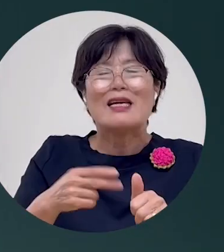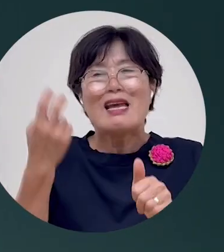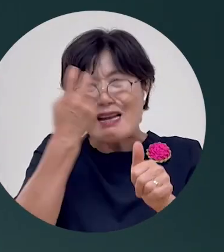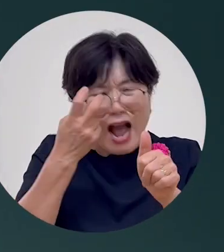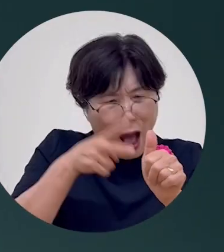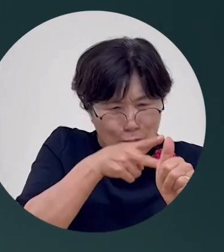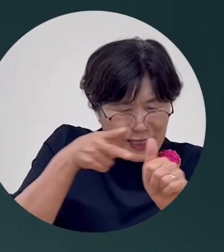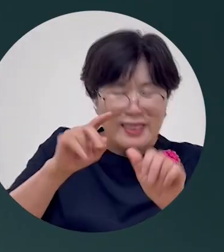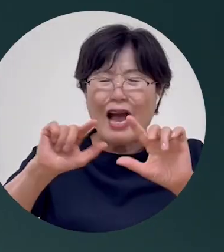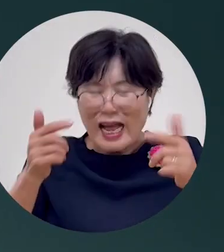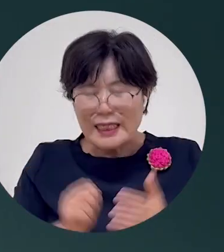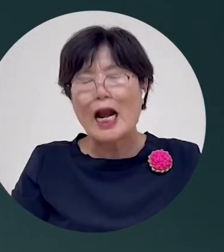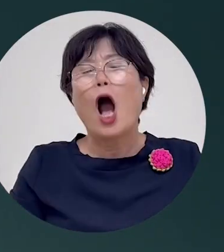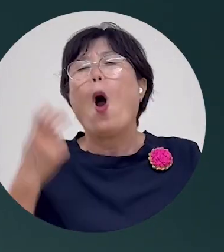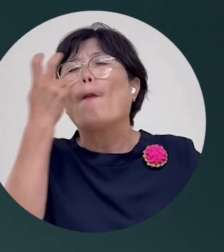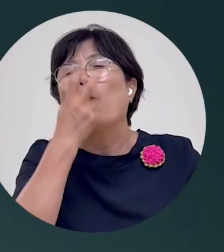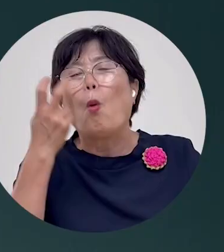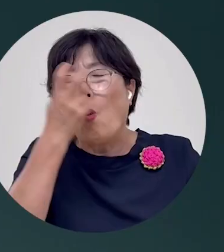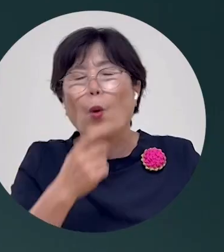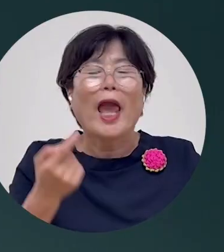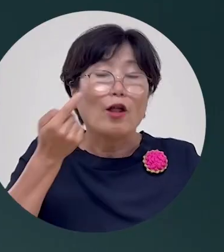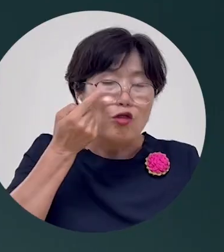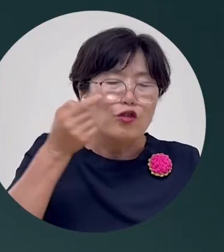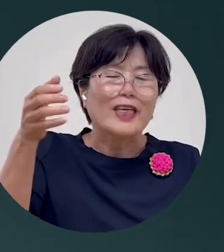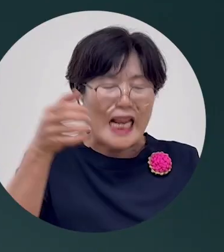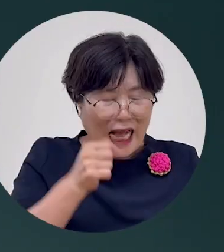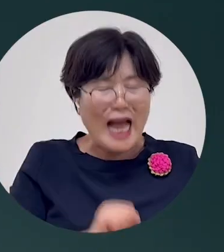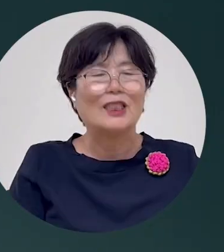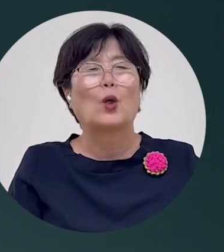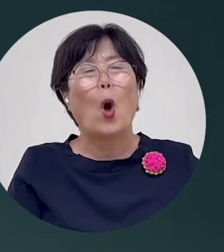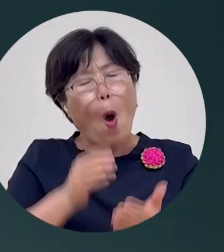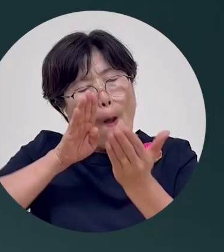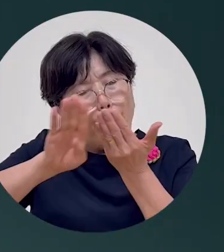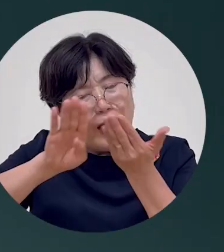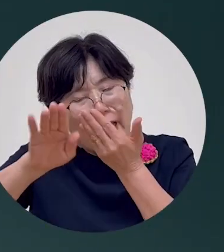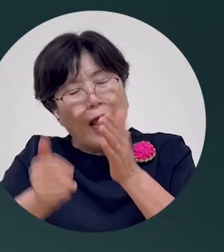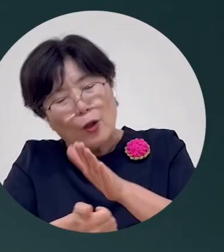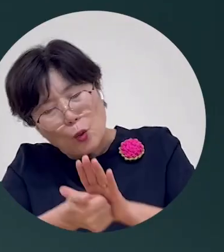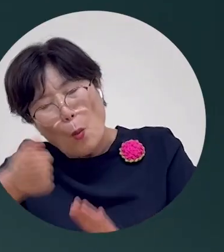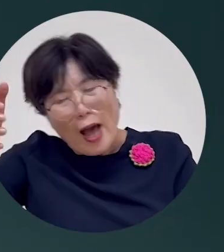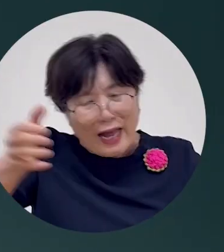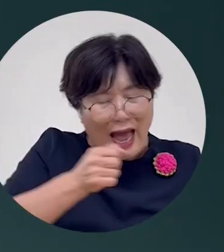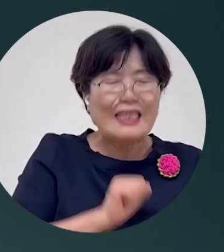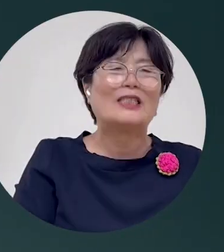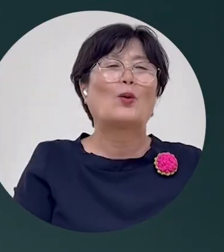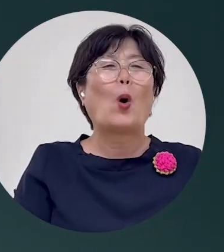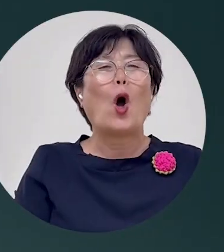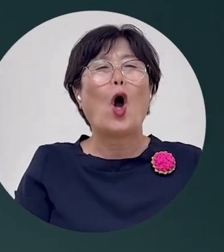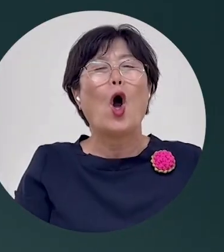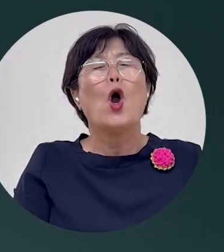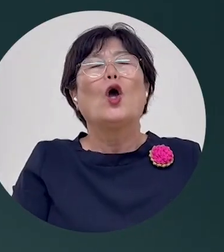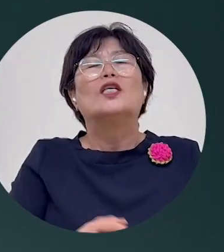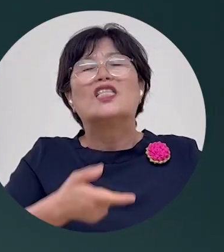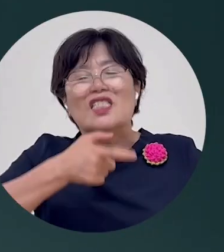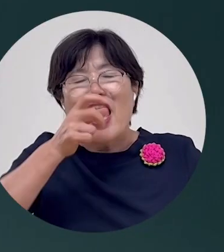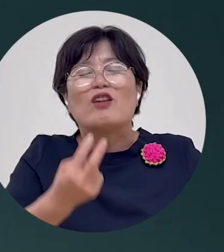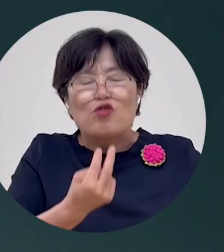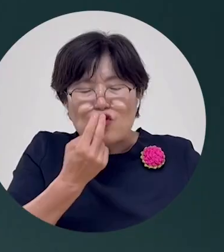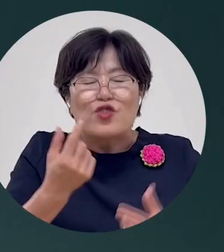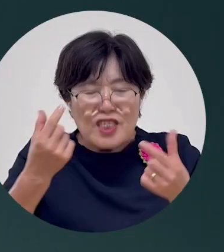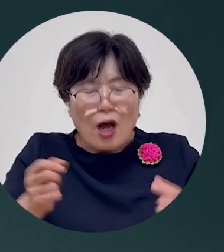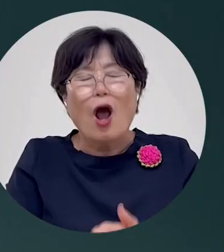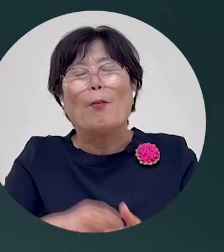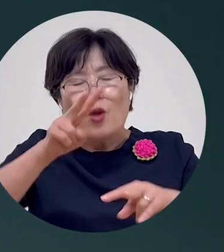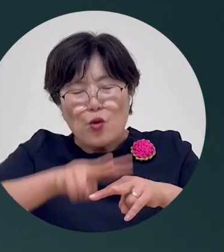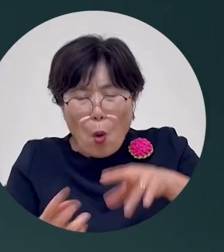눈길이 내 인생을 지켜보실 때 미래를 향한 소망이 생물처럼, 용촌수처럼 끝없이